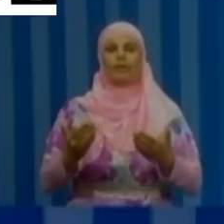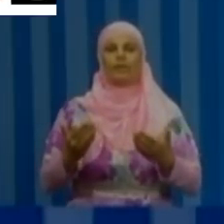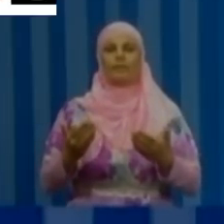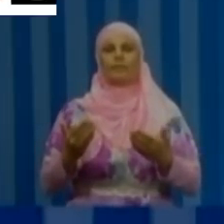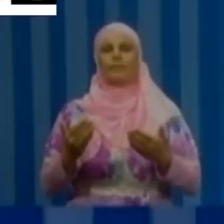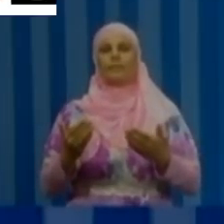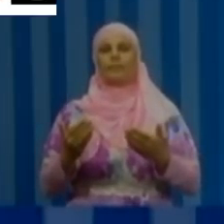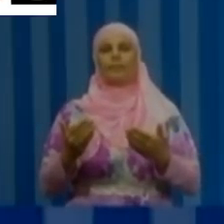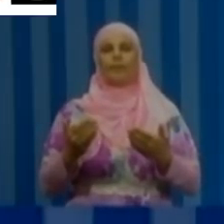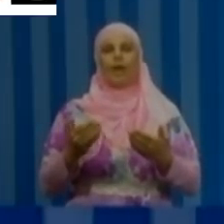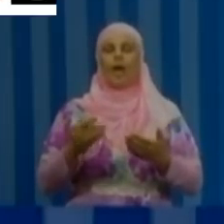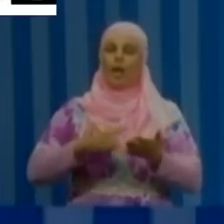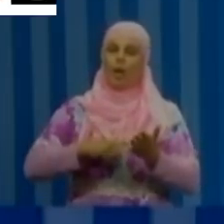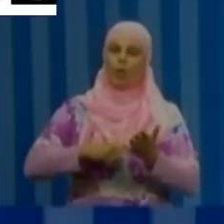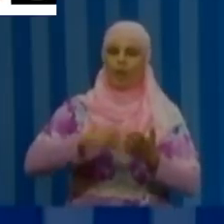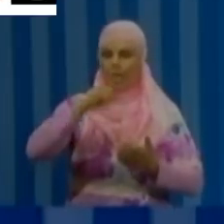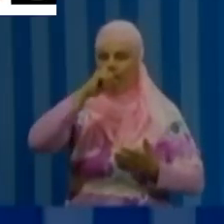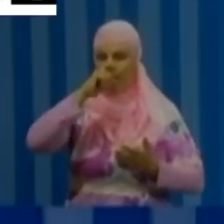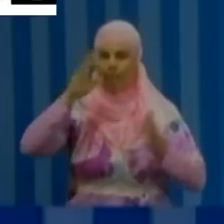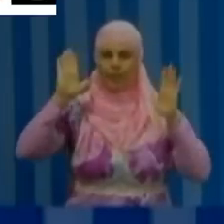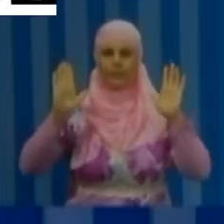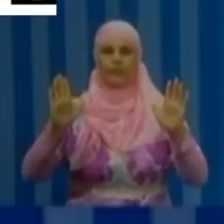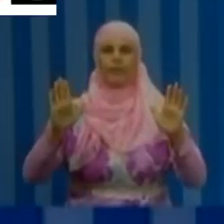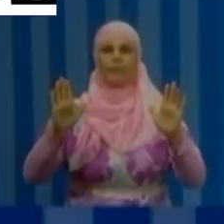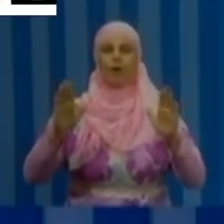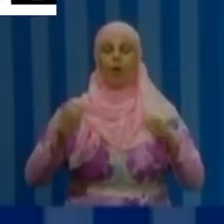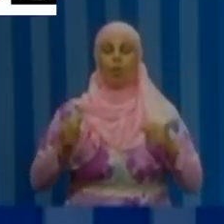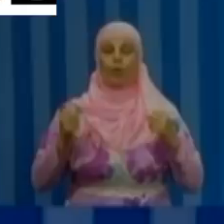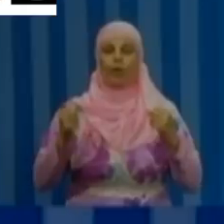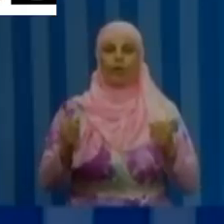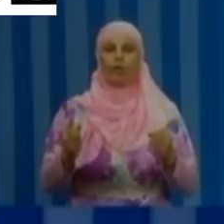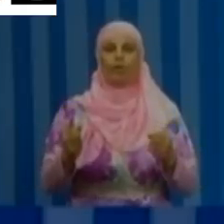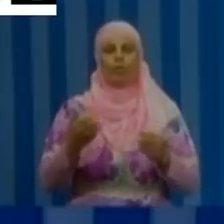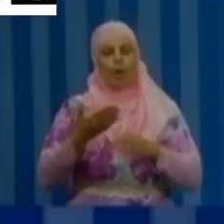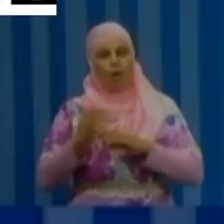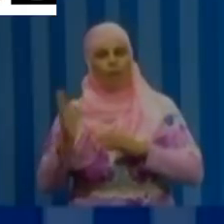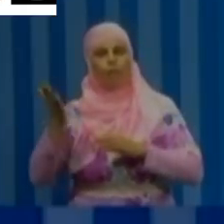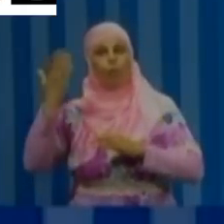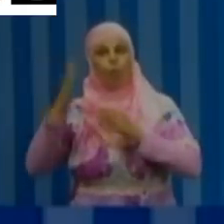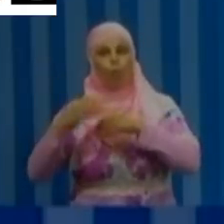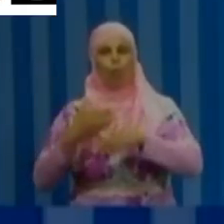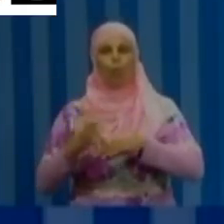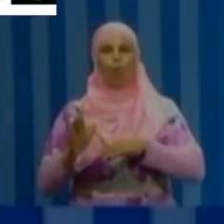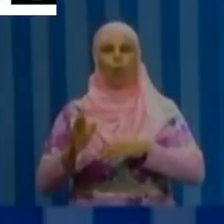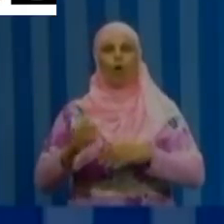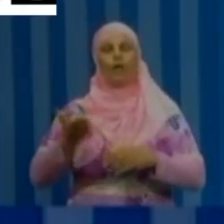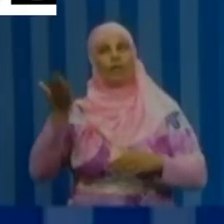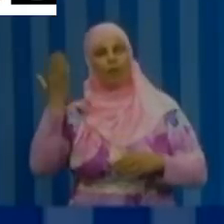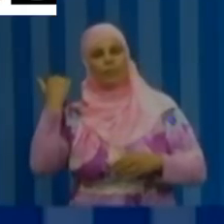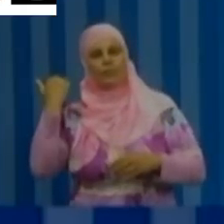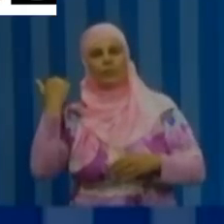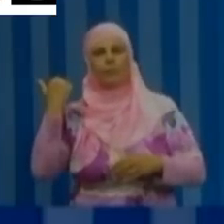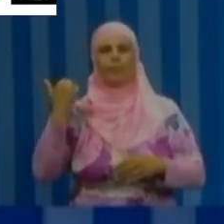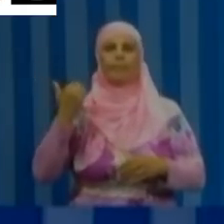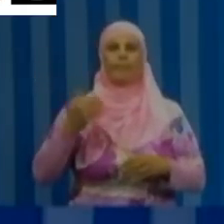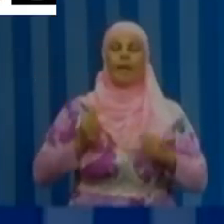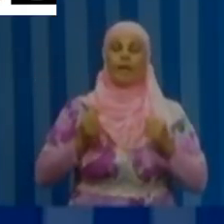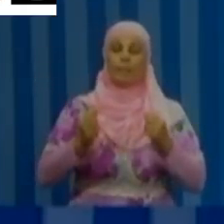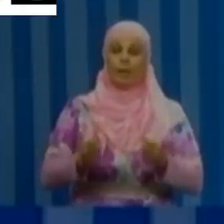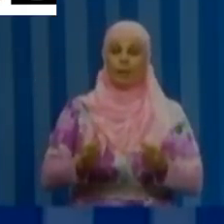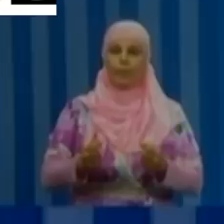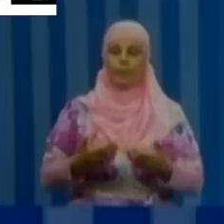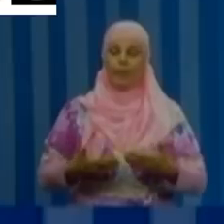وتكريس الهويه العربيه الاسلاميه منظمون رفض الخنوع والانبطاح للنظام السابق ايمانا منا